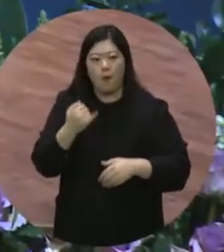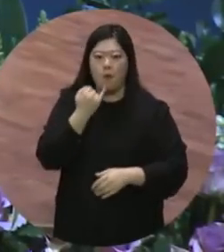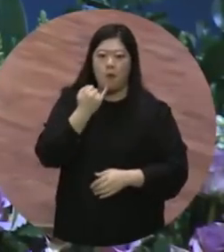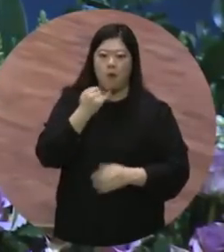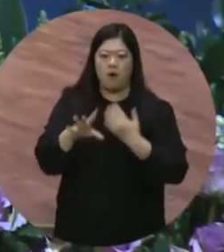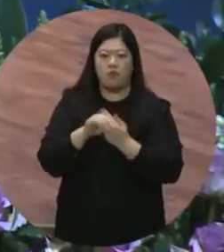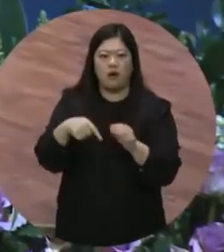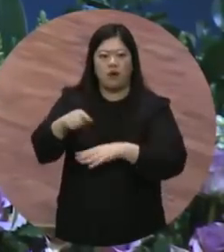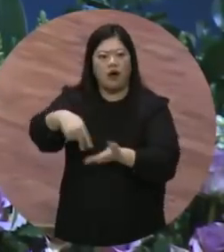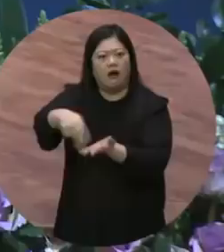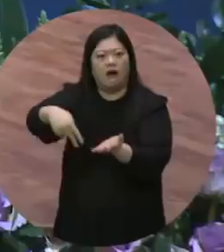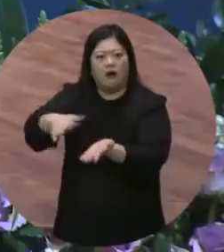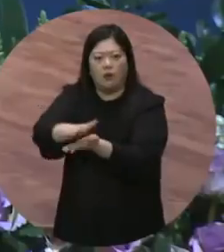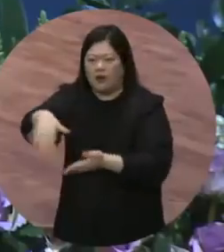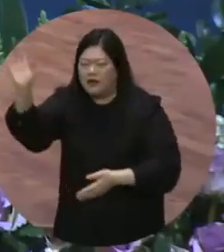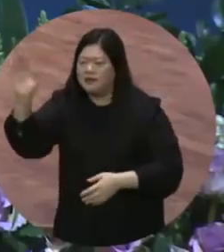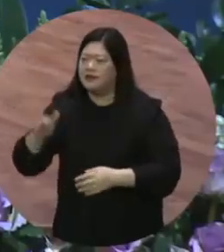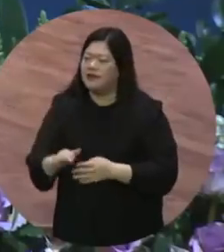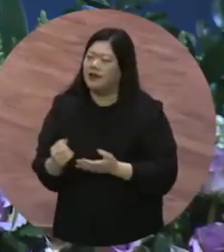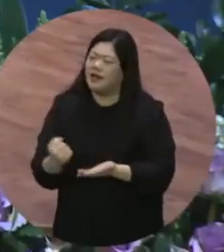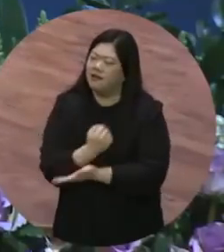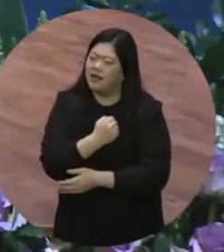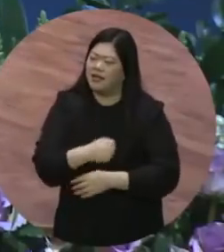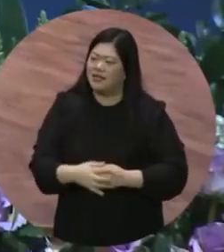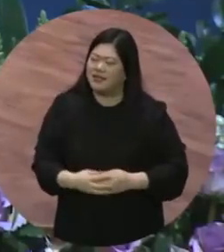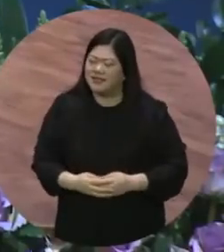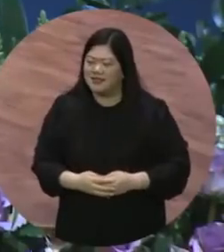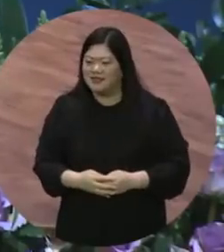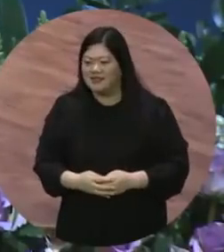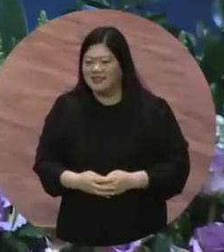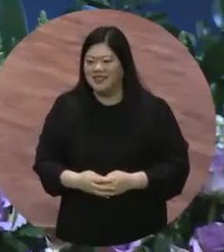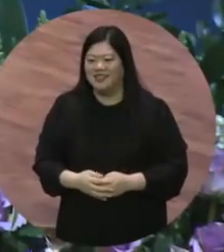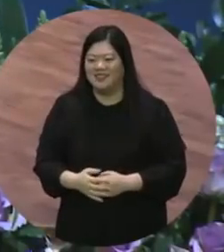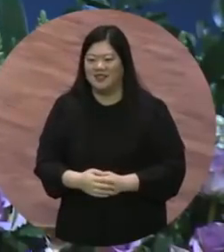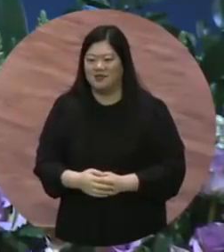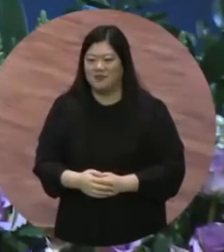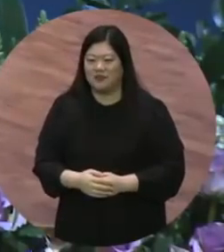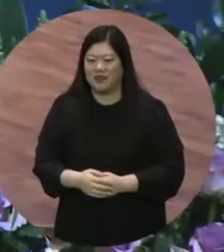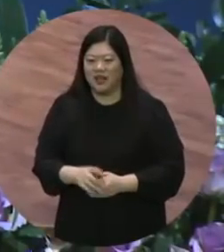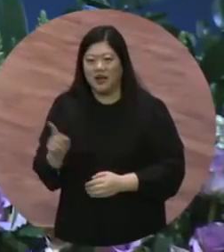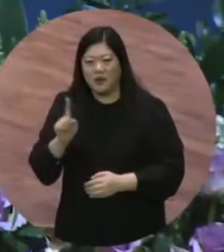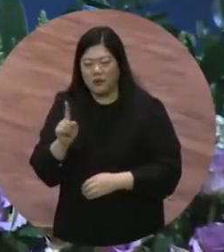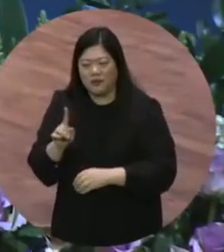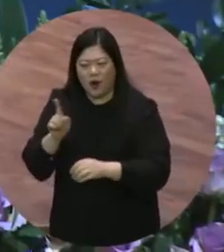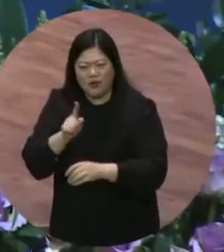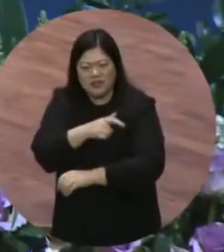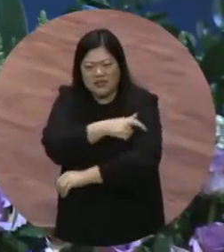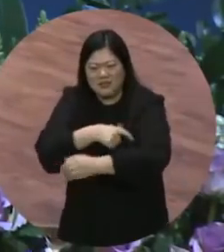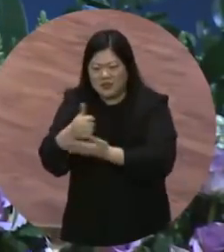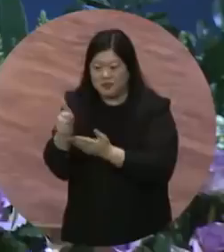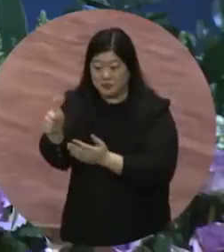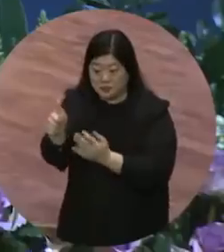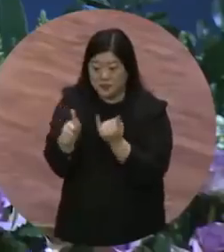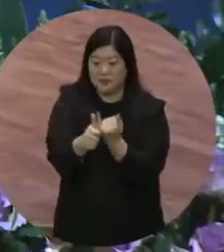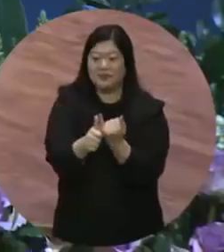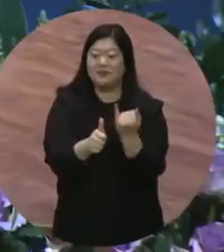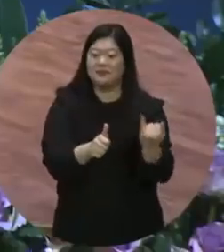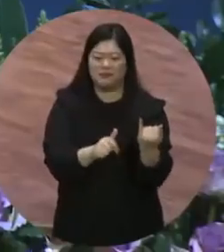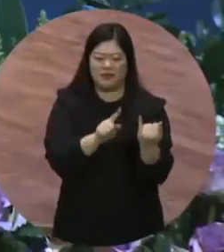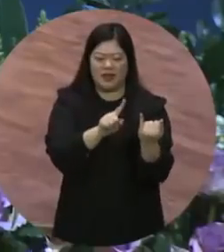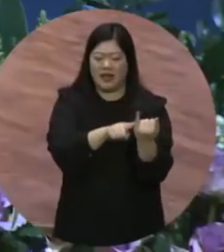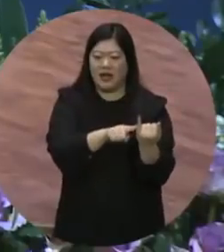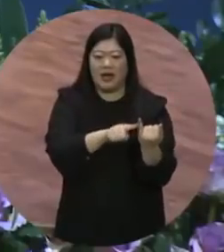어떤 안수집사님은요. 너무 착해갖고 아내를 주일날 데려다주고 아이들을 데려다줬어요. 그냥 날씨가